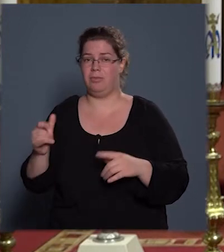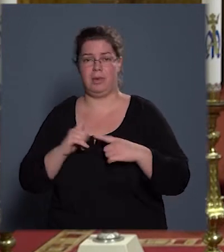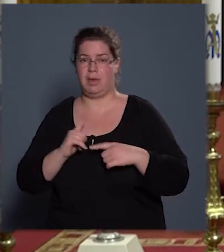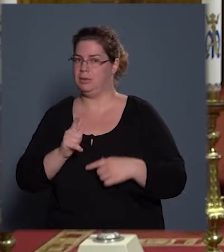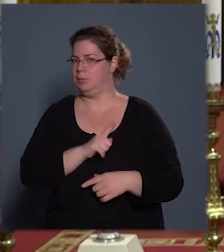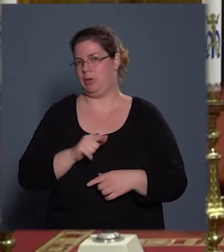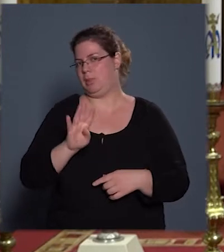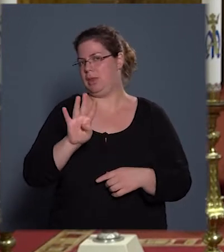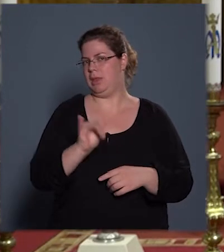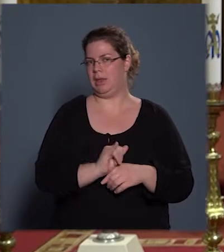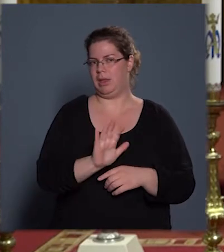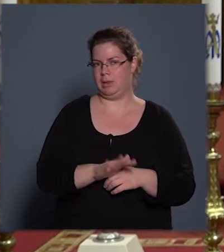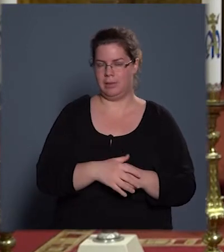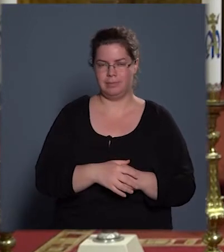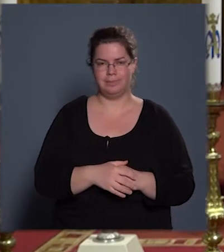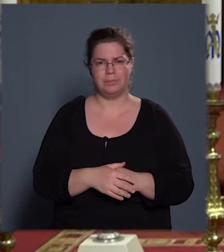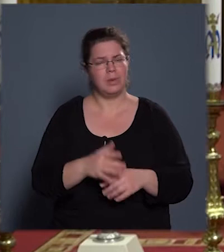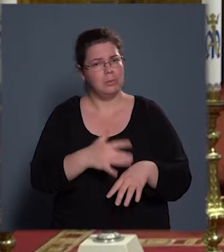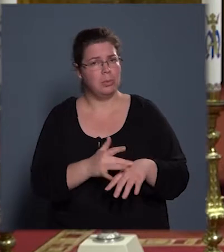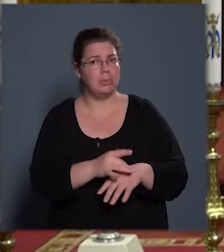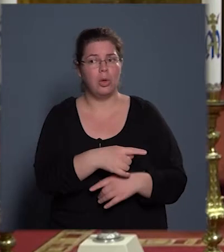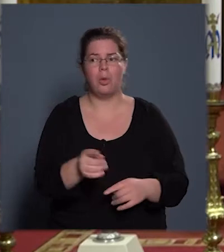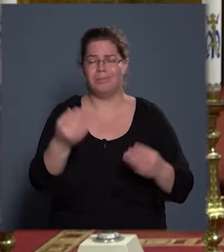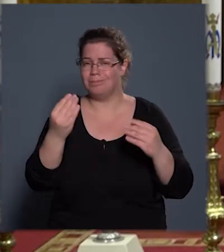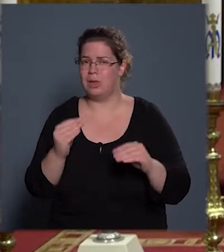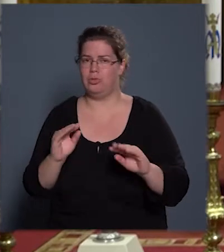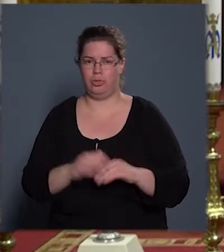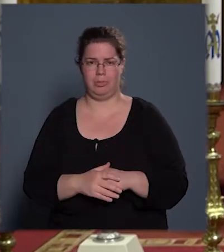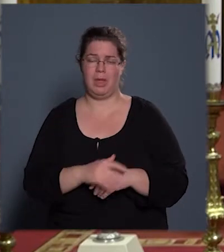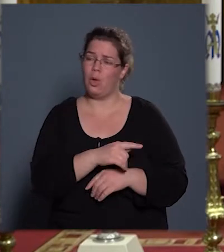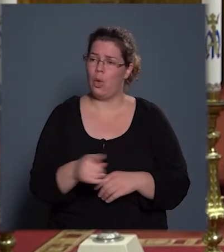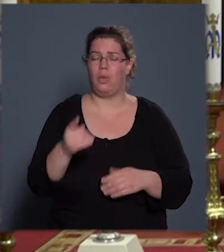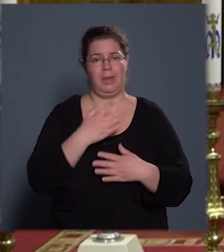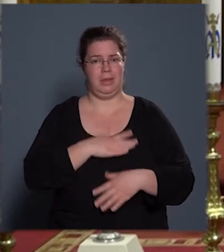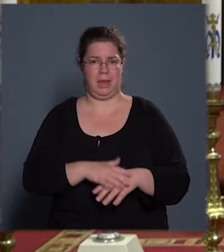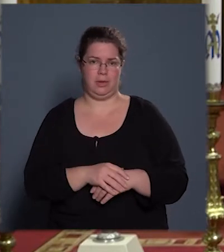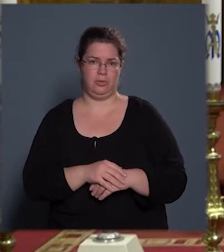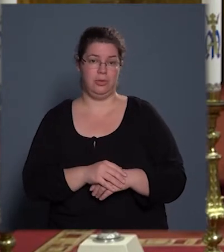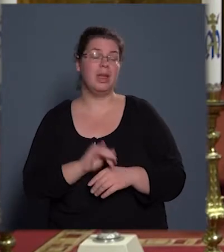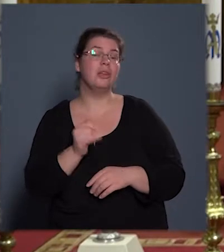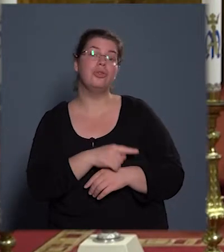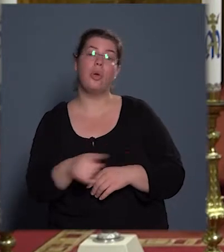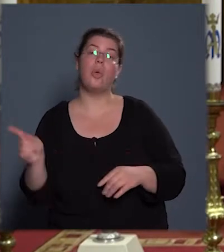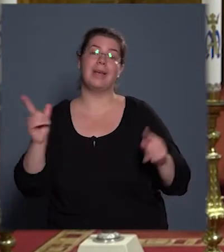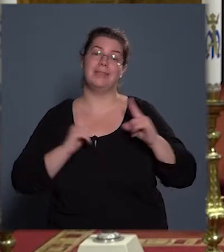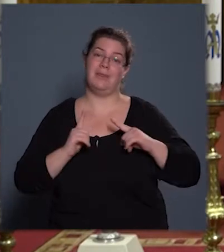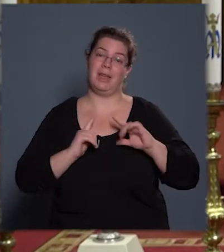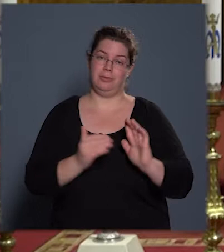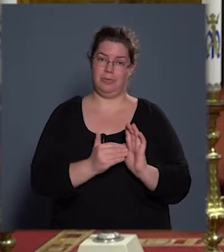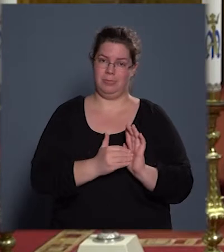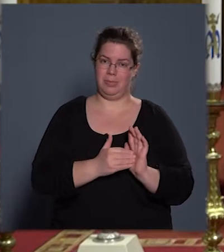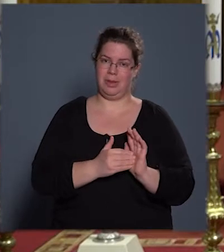4 hétben. Próbáljuk meg azt, hogy őket becsüljük meg, őket szeressük, és őket várjuk még, az